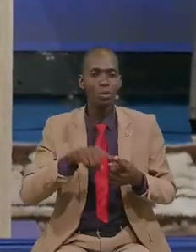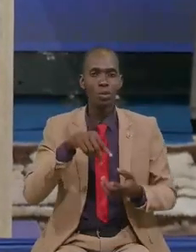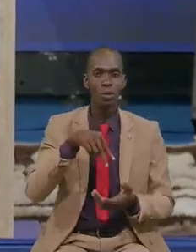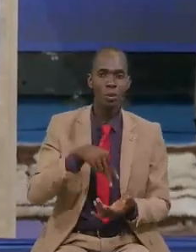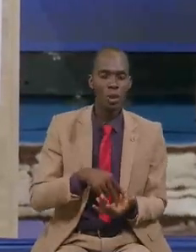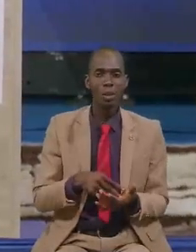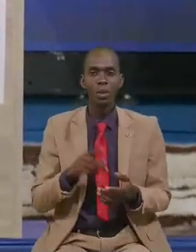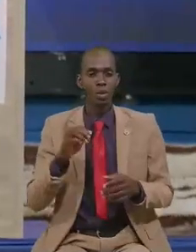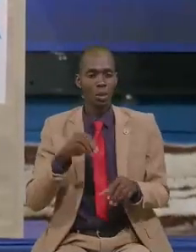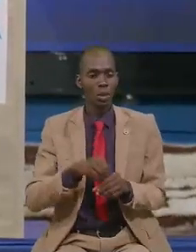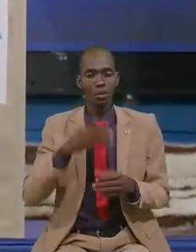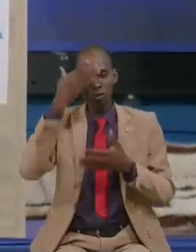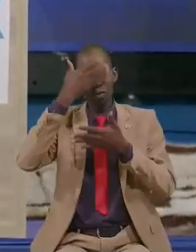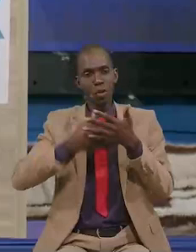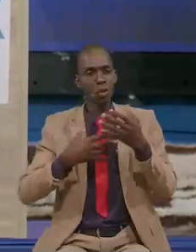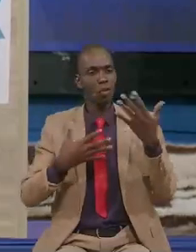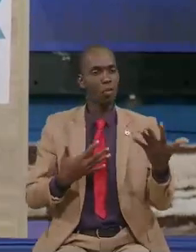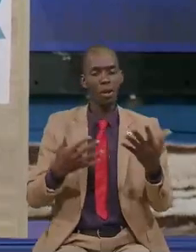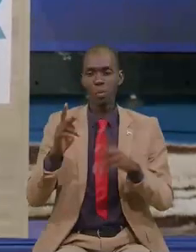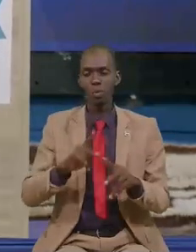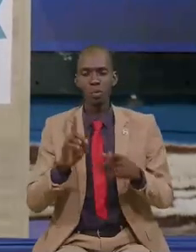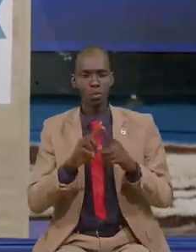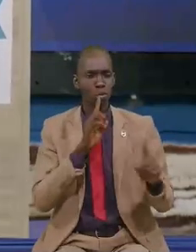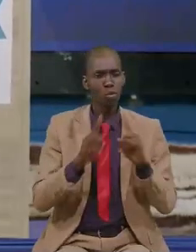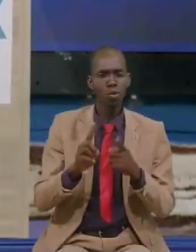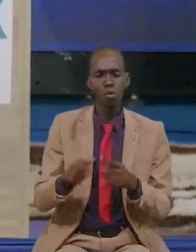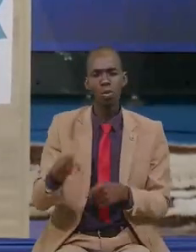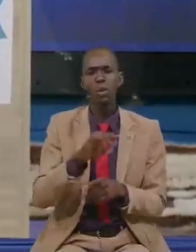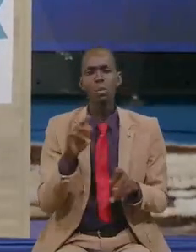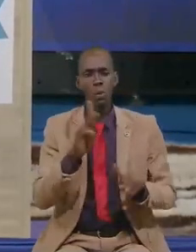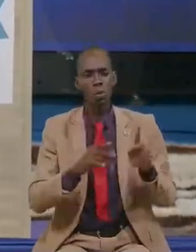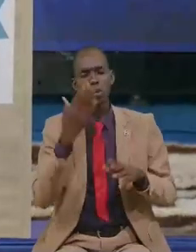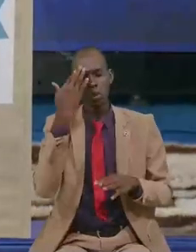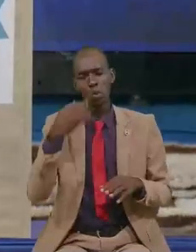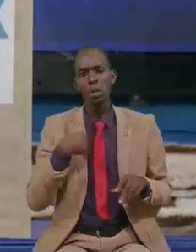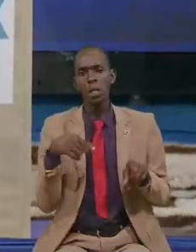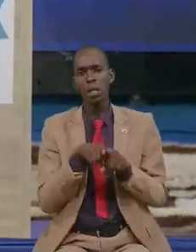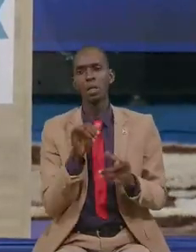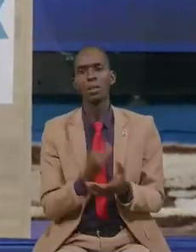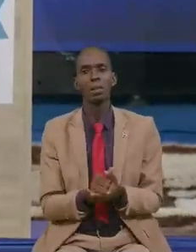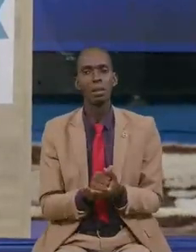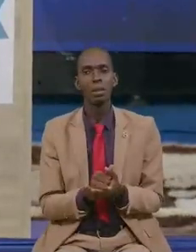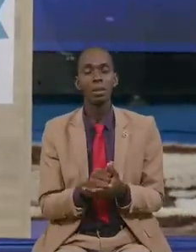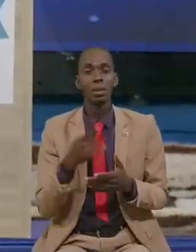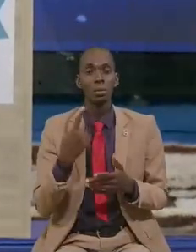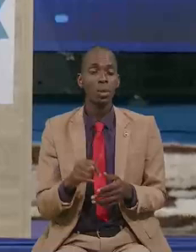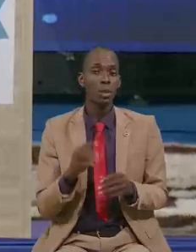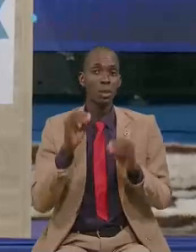Je n'arrivais pas à rester debout pour parler à 5 personnes. Ce qui est dans mon cœur, c'est comme ça qu'on m'a connu. Il est allé en Angleterre. Il était